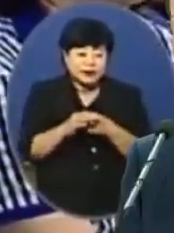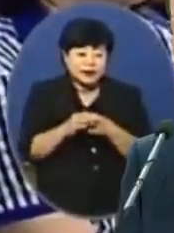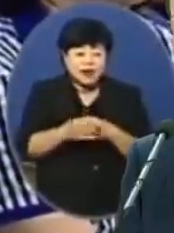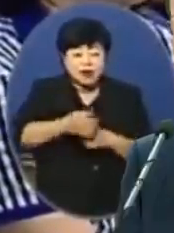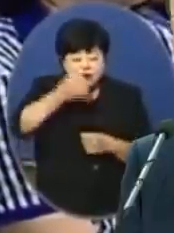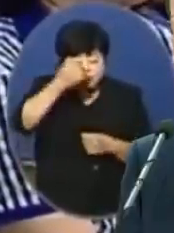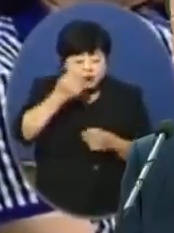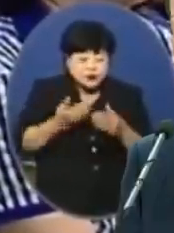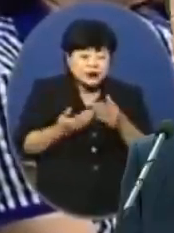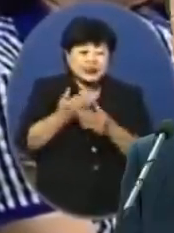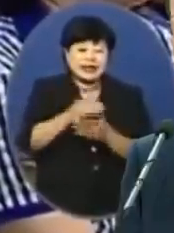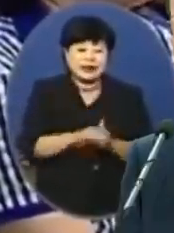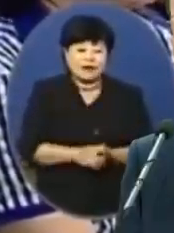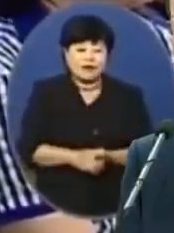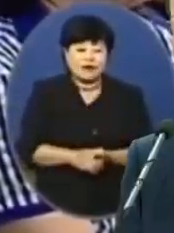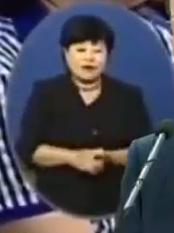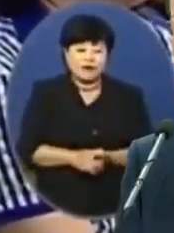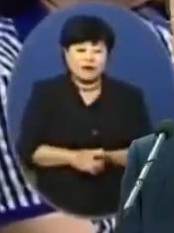꿈꾸게 된다.